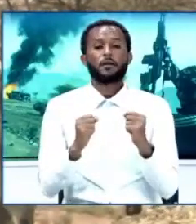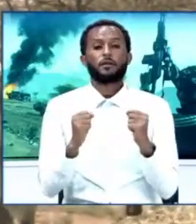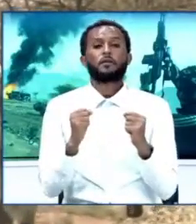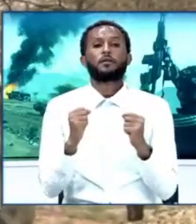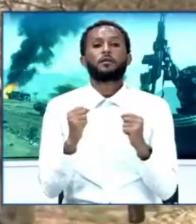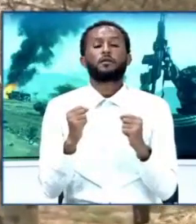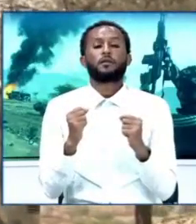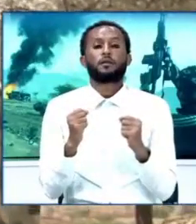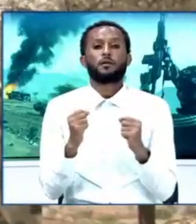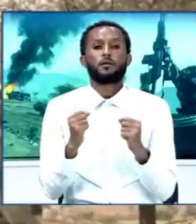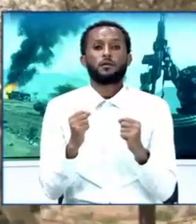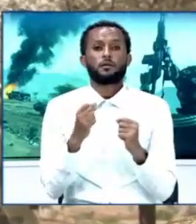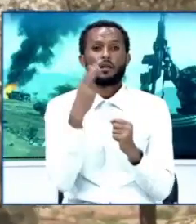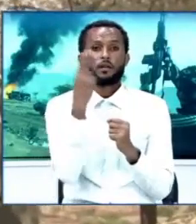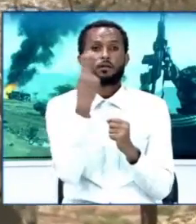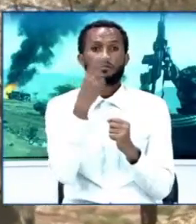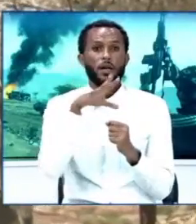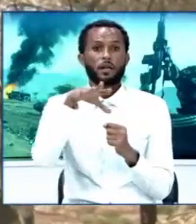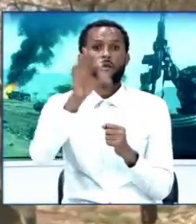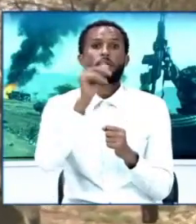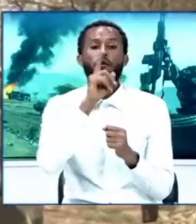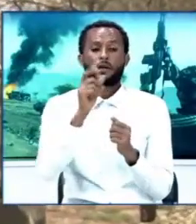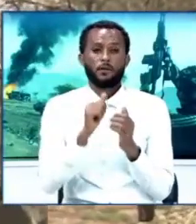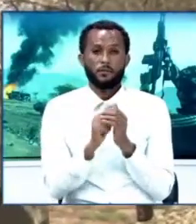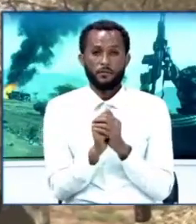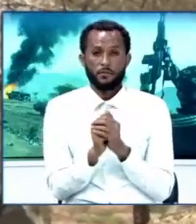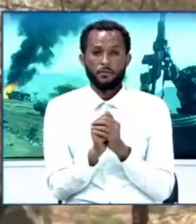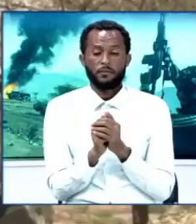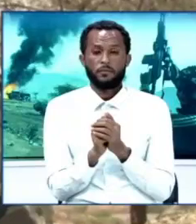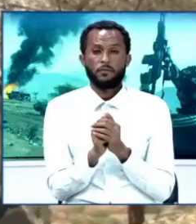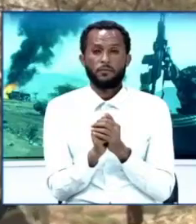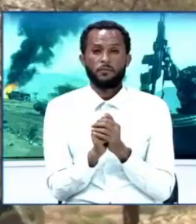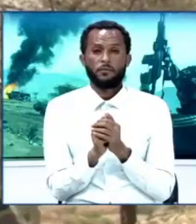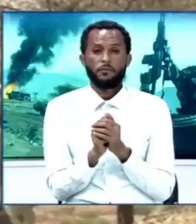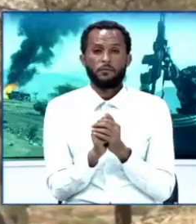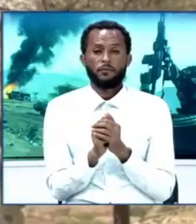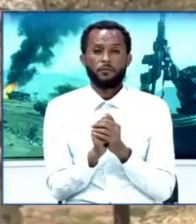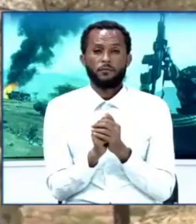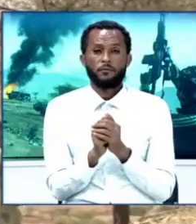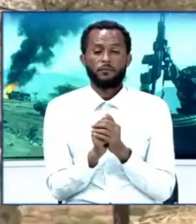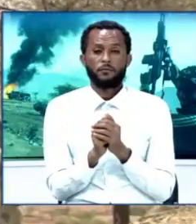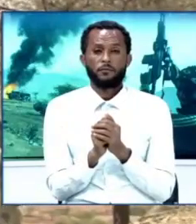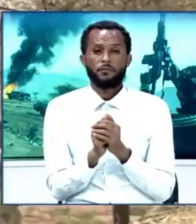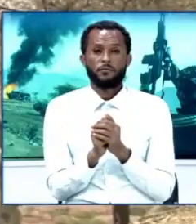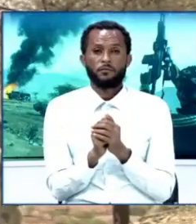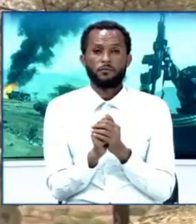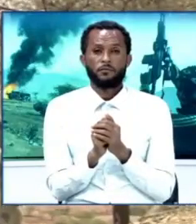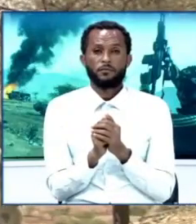ዛረብሓ እዚኣ ንምርካብ እያ።